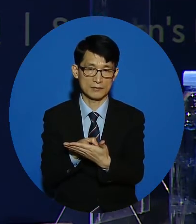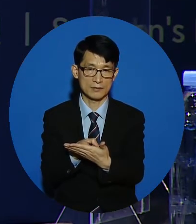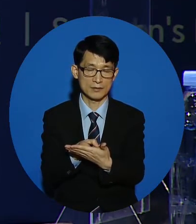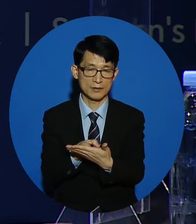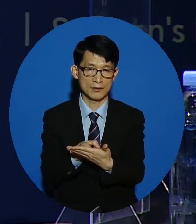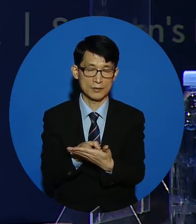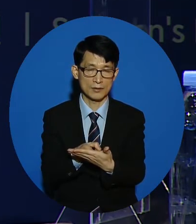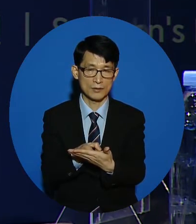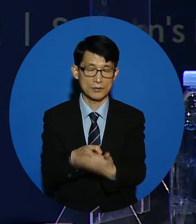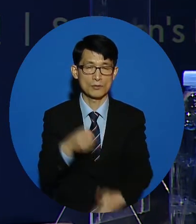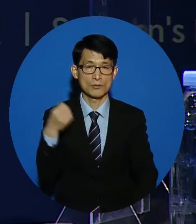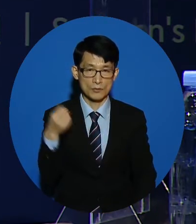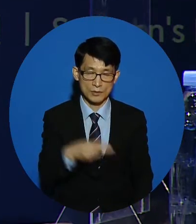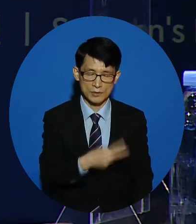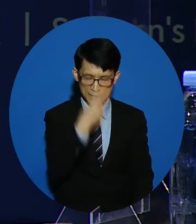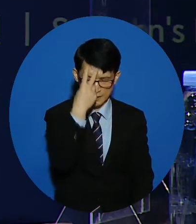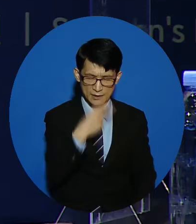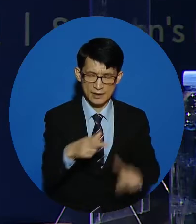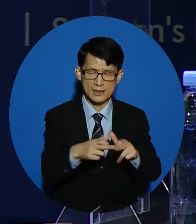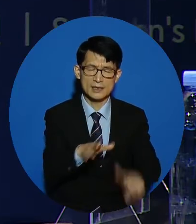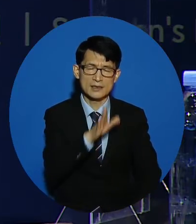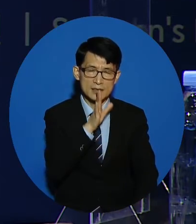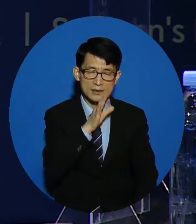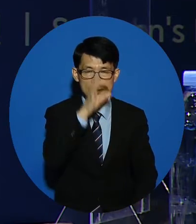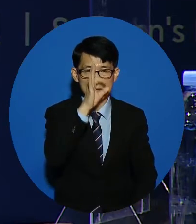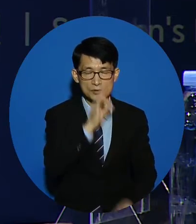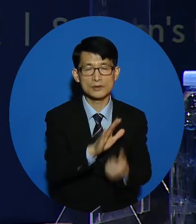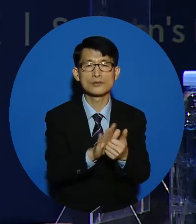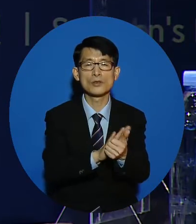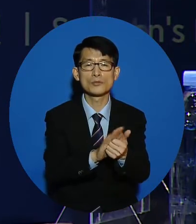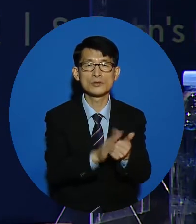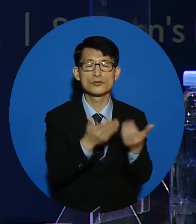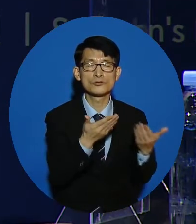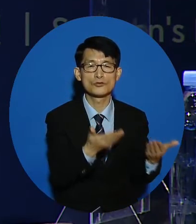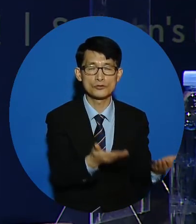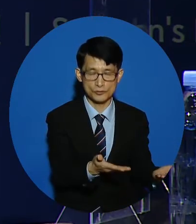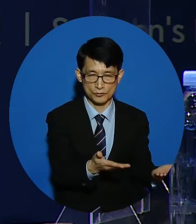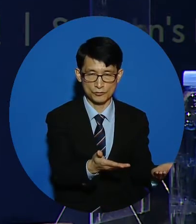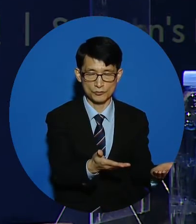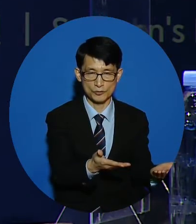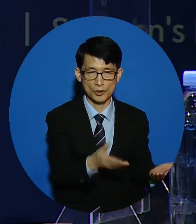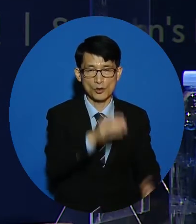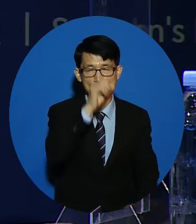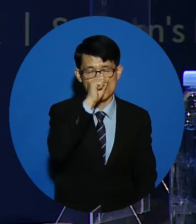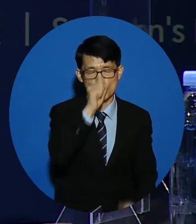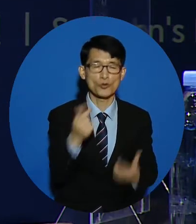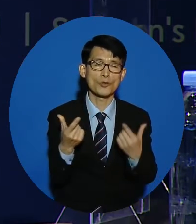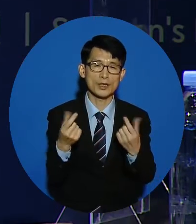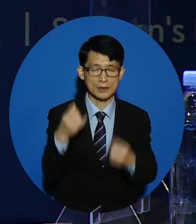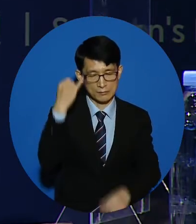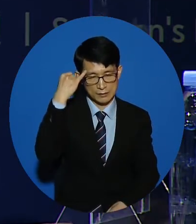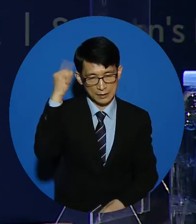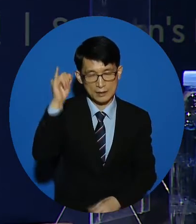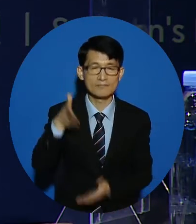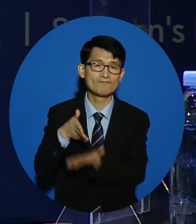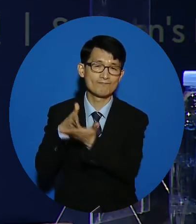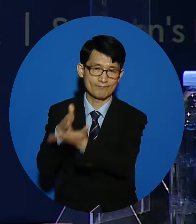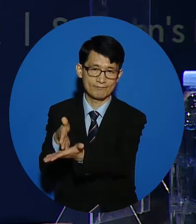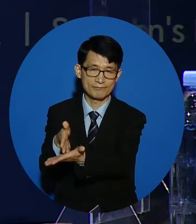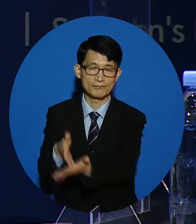시스템을 강원도에서는 반드시 해줘야 된다. 이렇게 정책 제안을 하고 싶습니다.